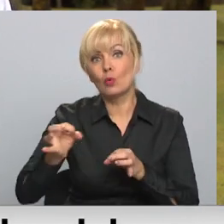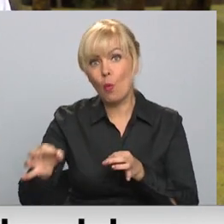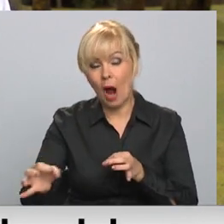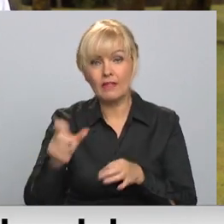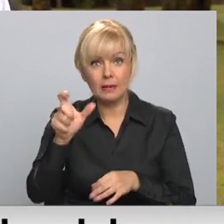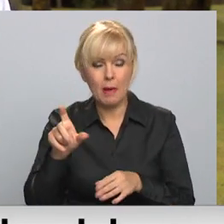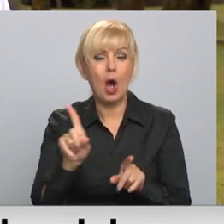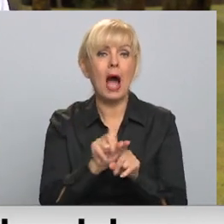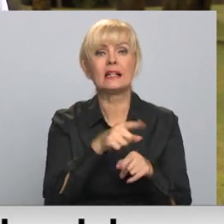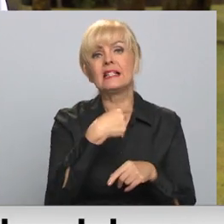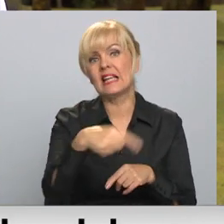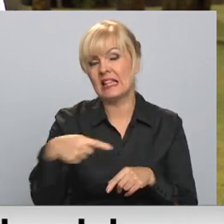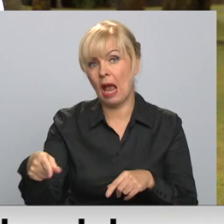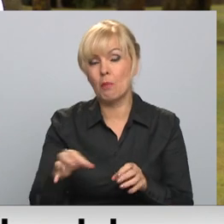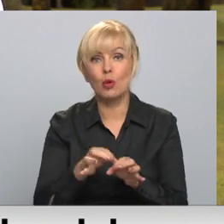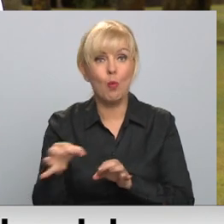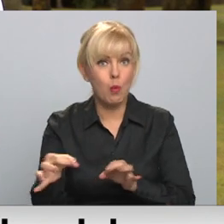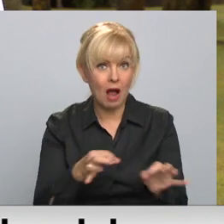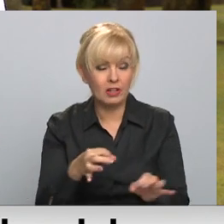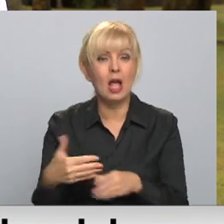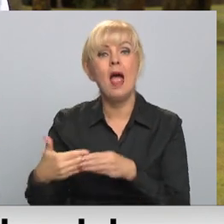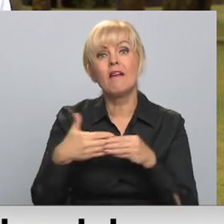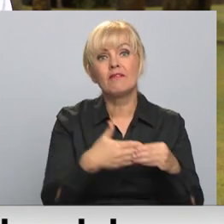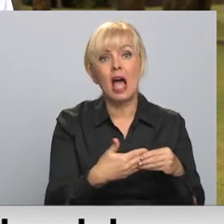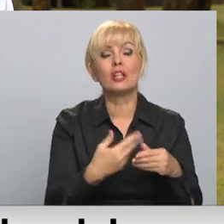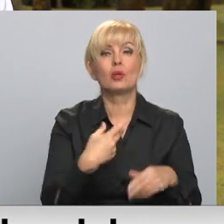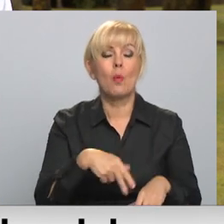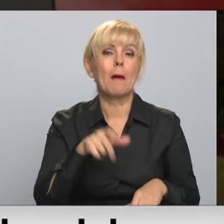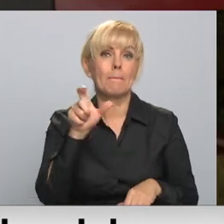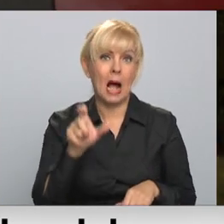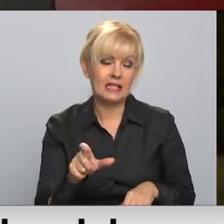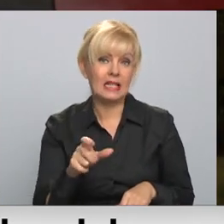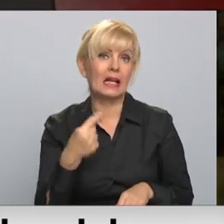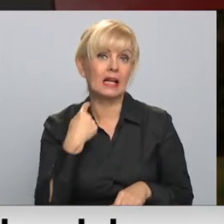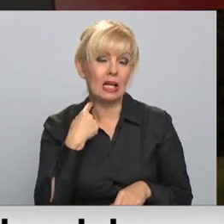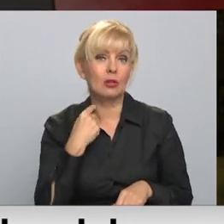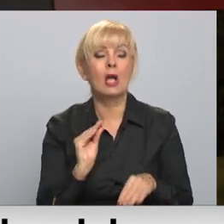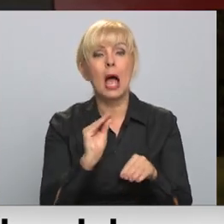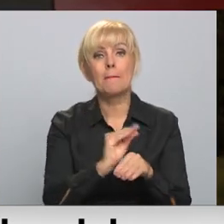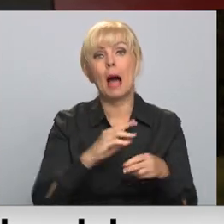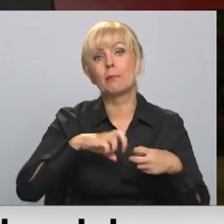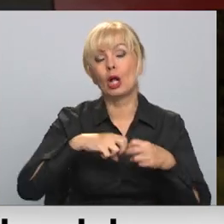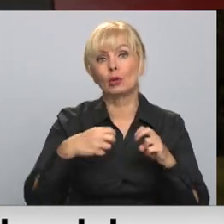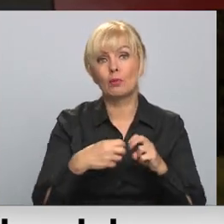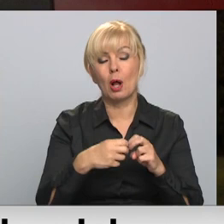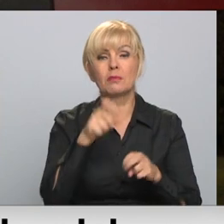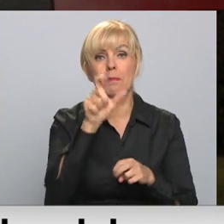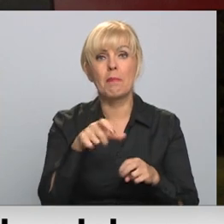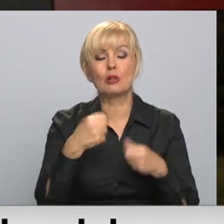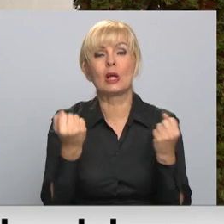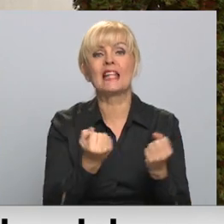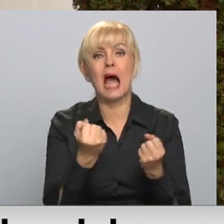arī no pārējiem novadiem. Pie mums tiek vesti arī pacienti no Rīgas. Papildus problēma esot arī personāla